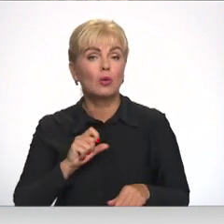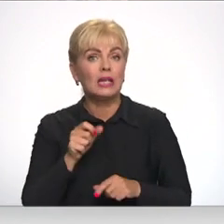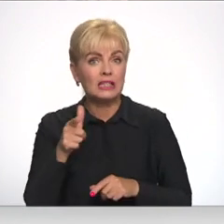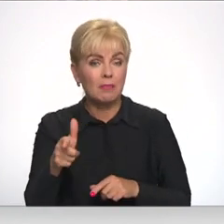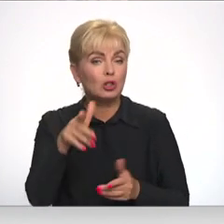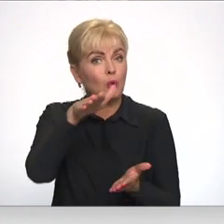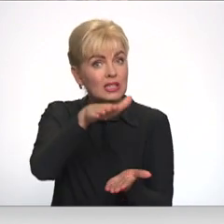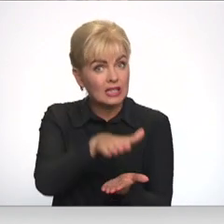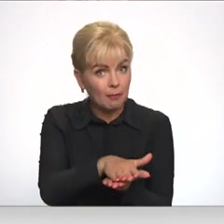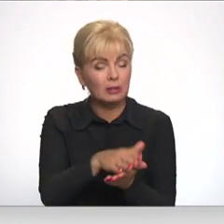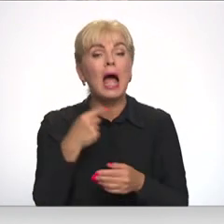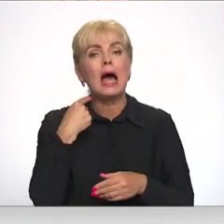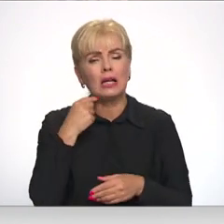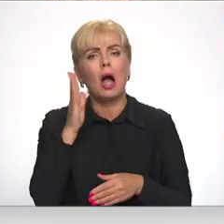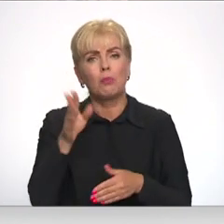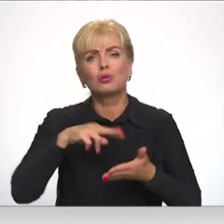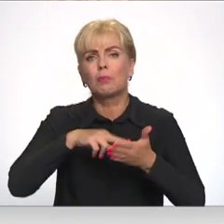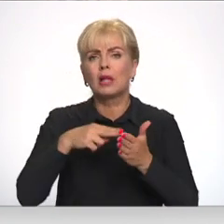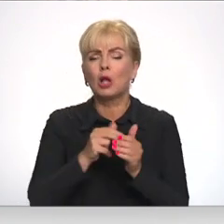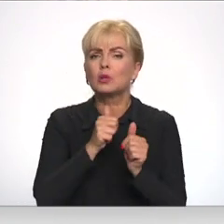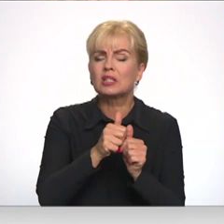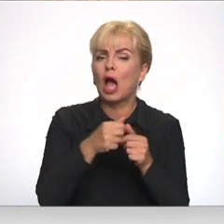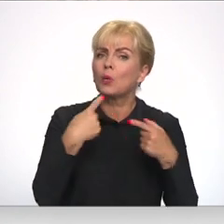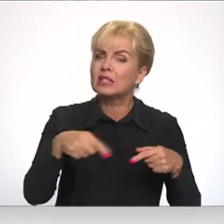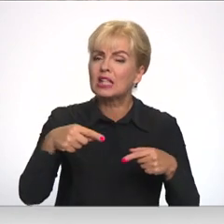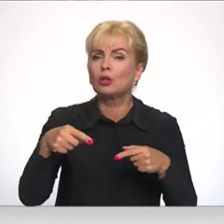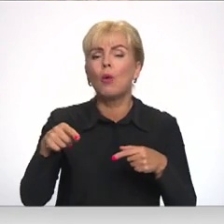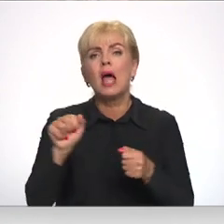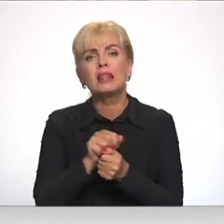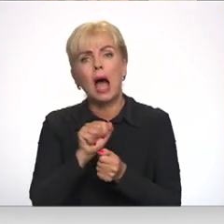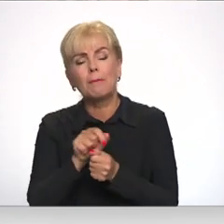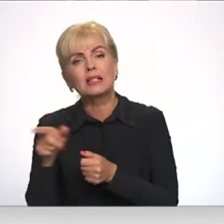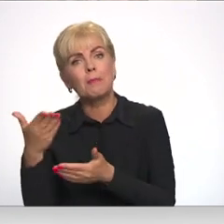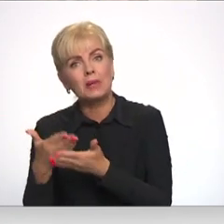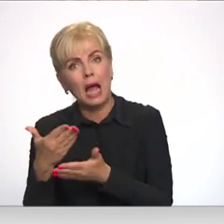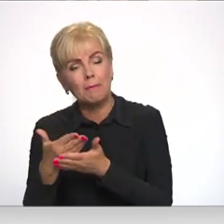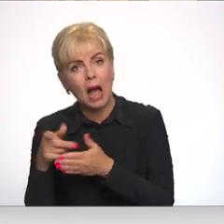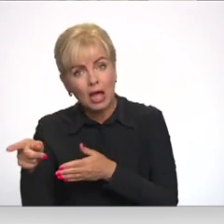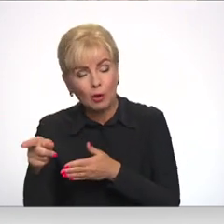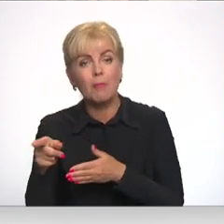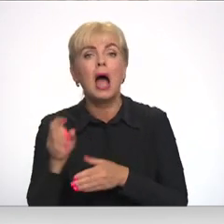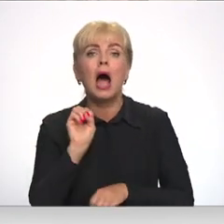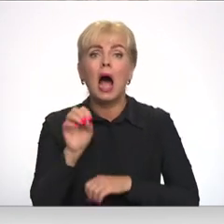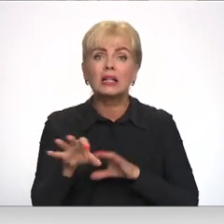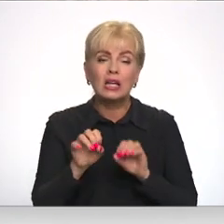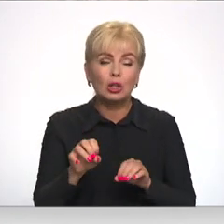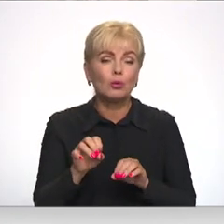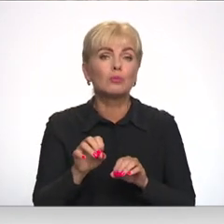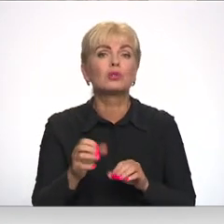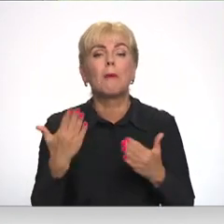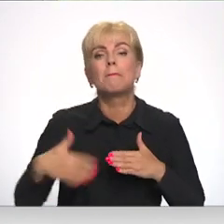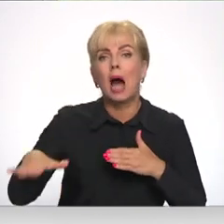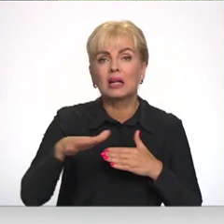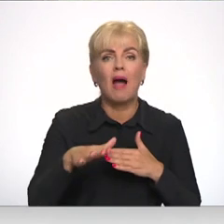ar laiku arī Rīgā plānots sekot daudzu citu dabas parku, piemēram, un lūgt apmeklētājiem atkritumus parkā neizmest vispār.